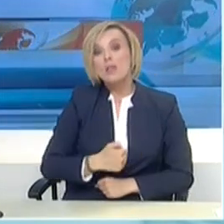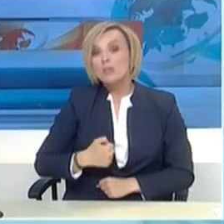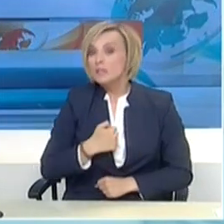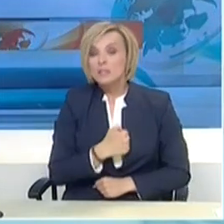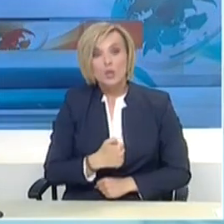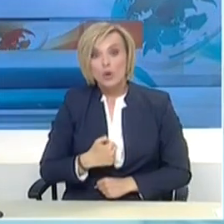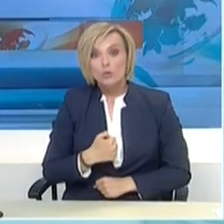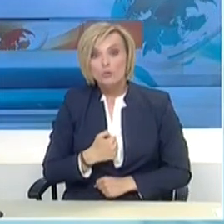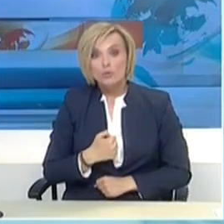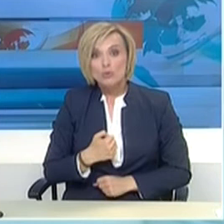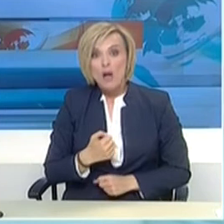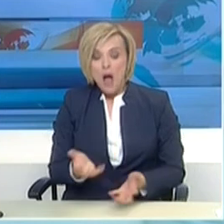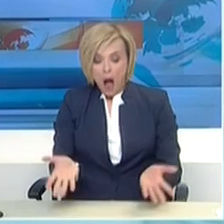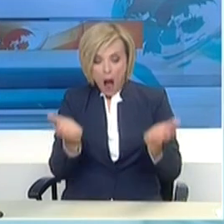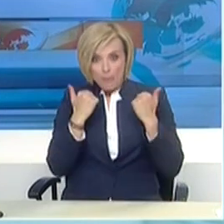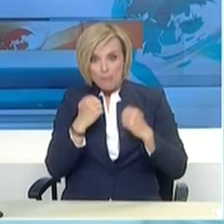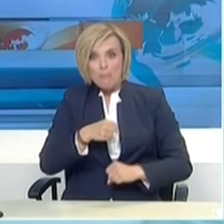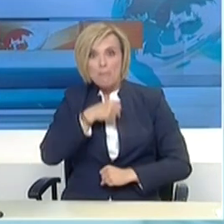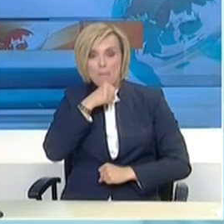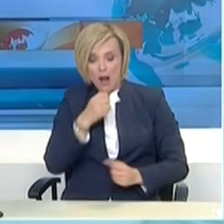ούτε να έχουμε ταυτότητα χωρίς αυτούς.